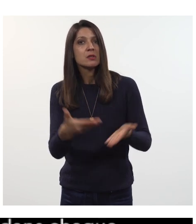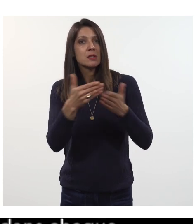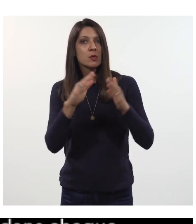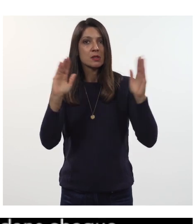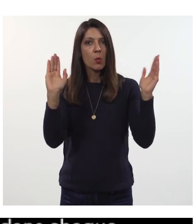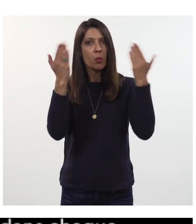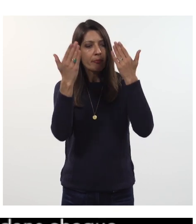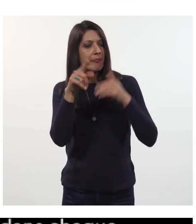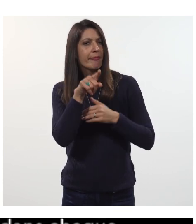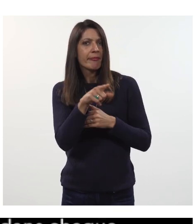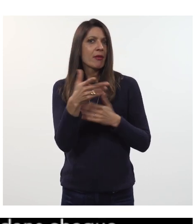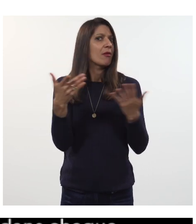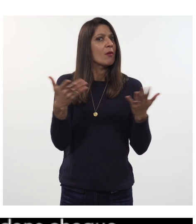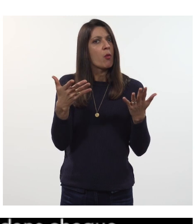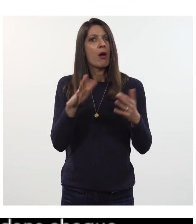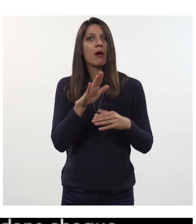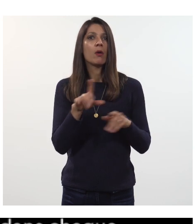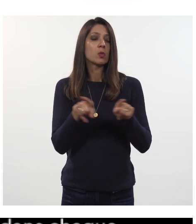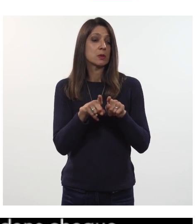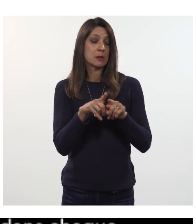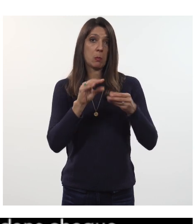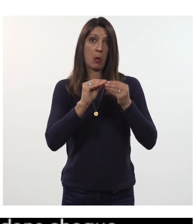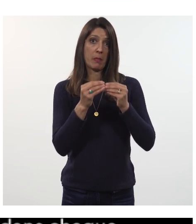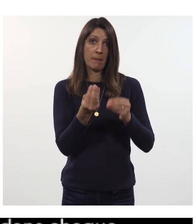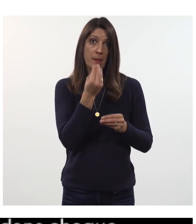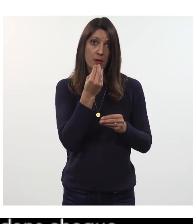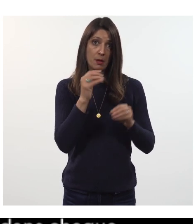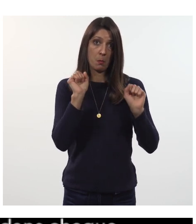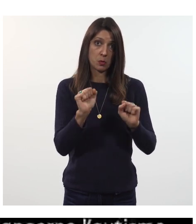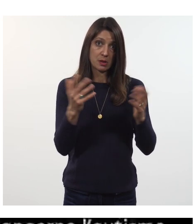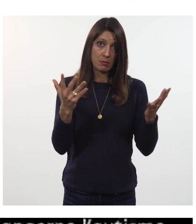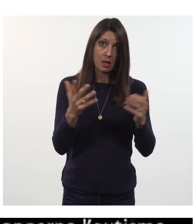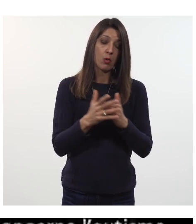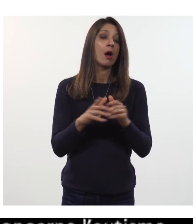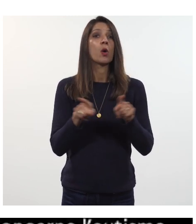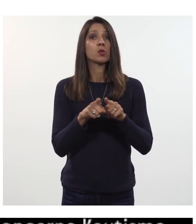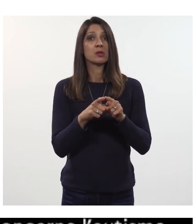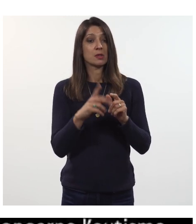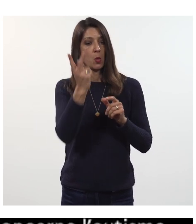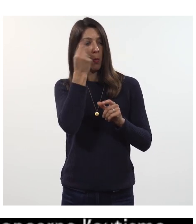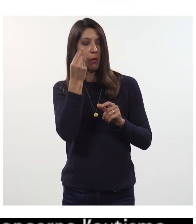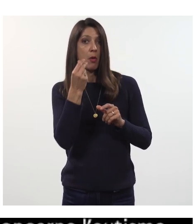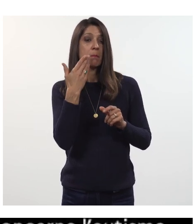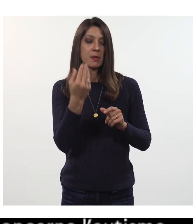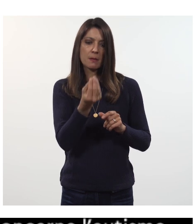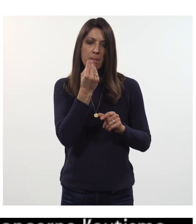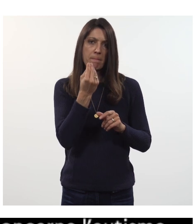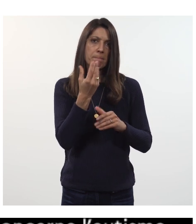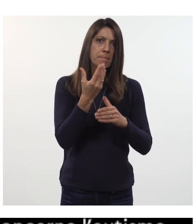l'autisme, potentiellement à l'origine de troubles alimentaires. On comprend quelles sont les conséquences et les répercussions pour la personne